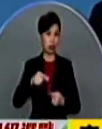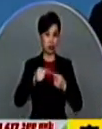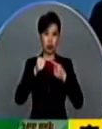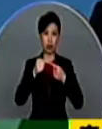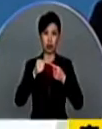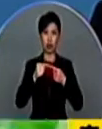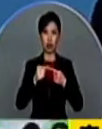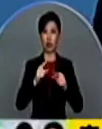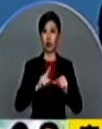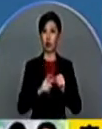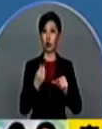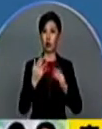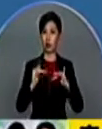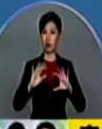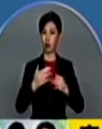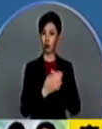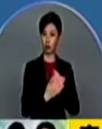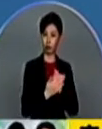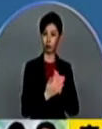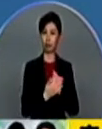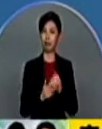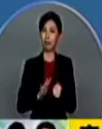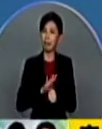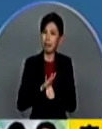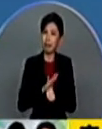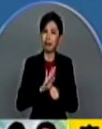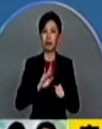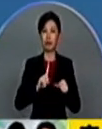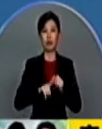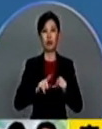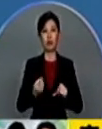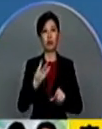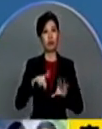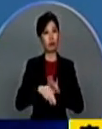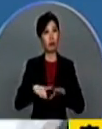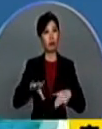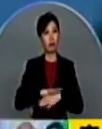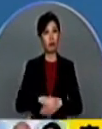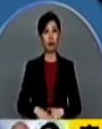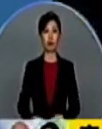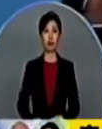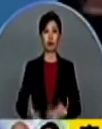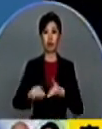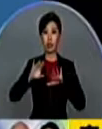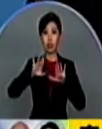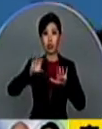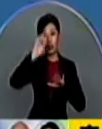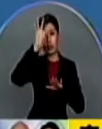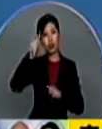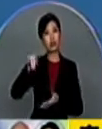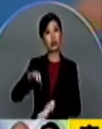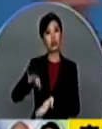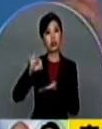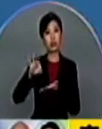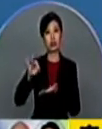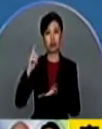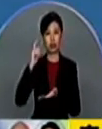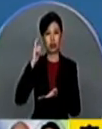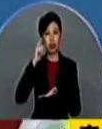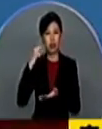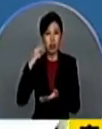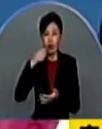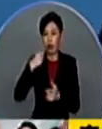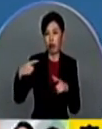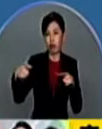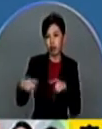卫中华民国？为什么热爱中华文化？民进党把中华民国做小了，不见